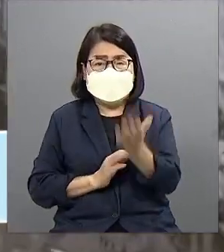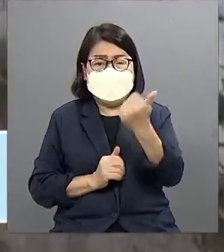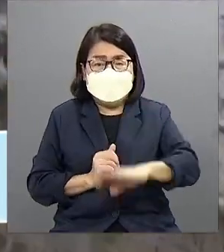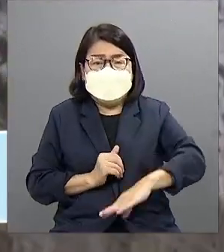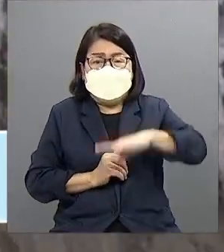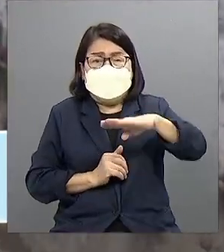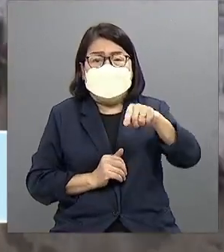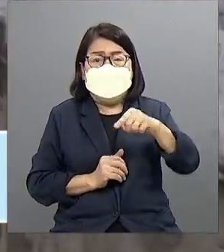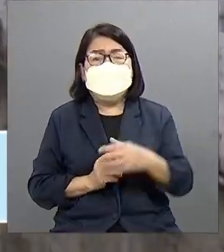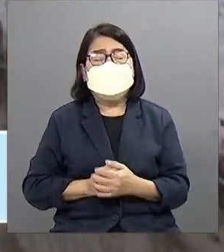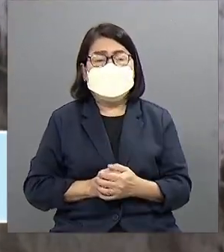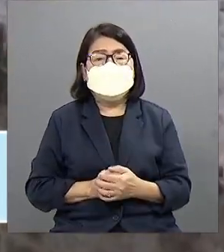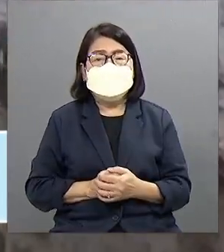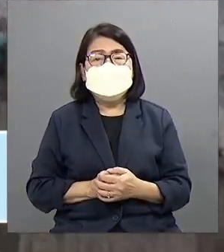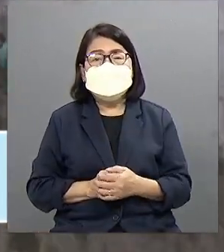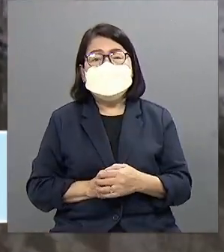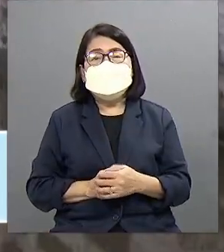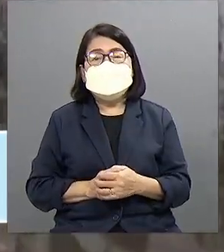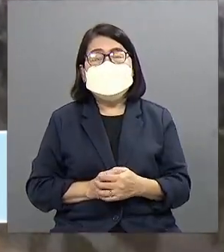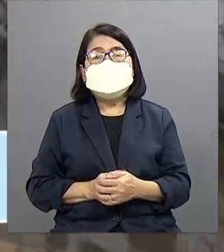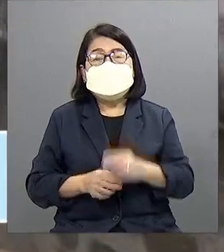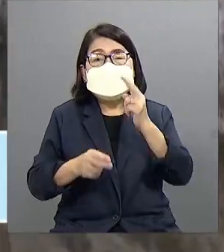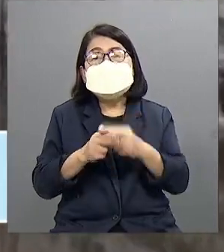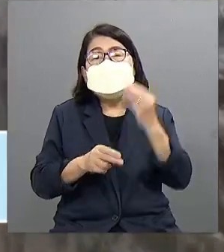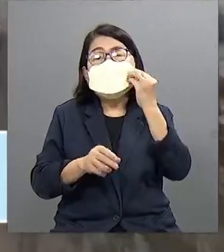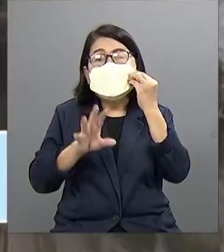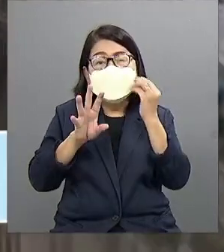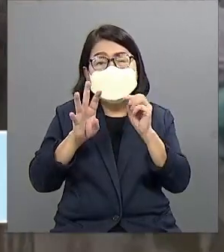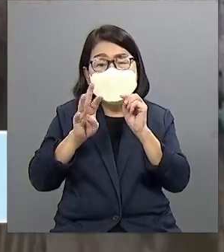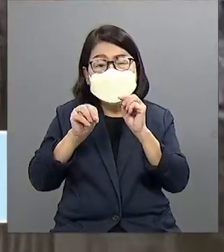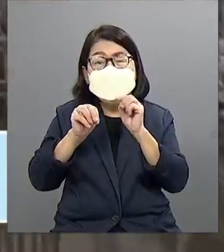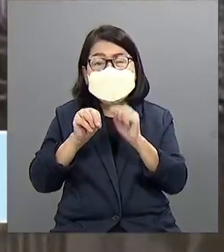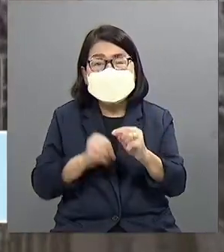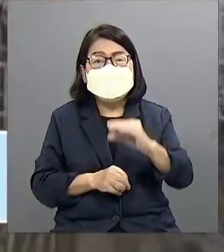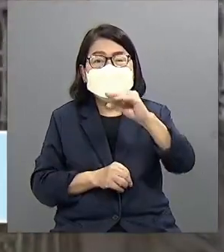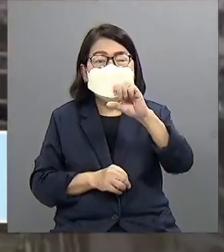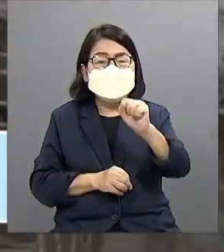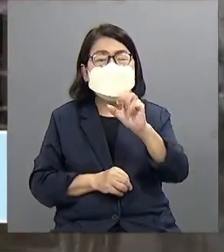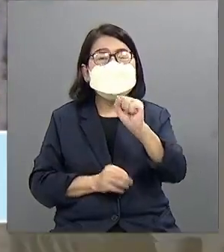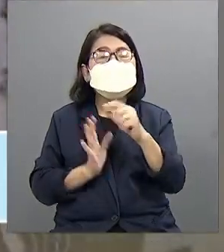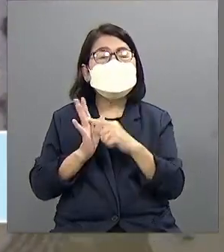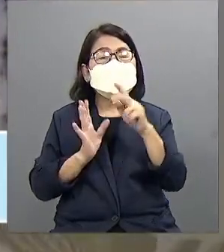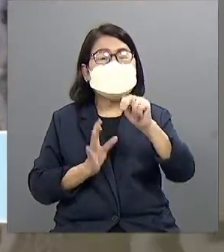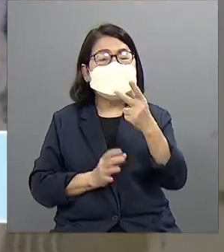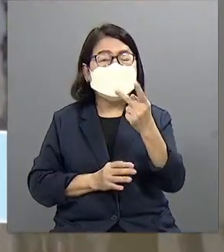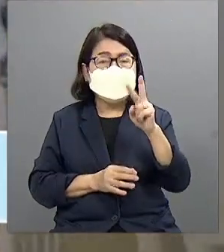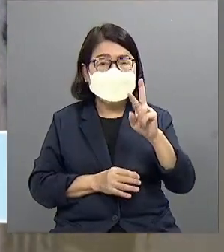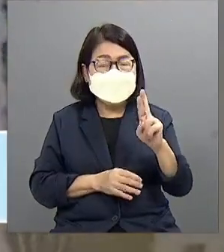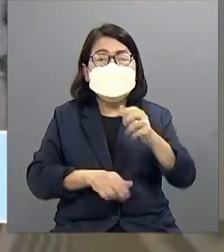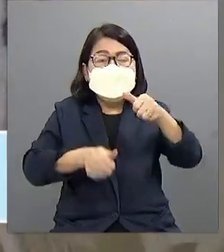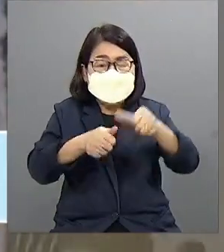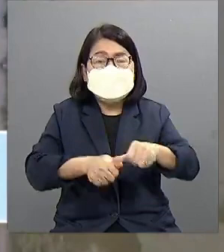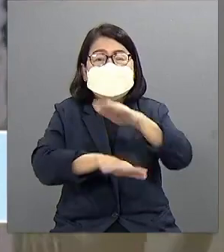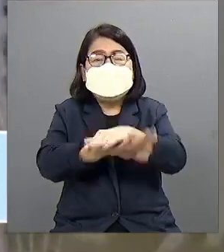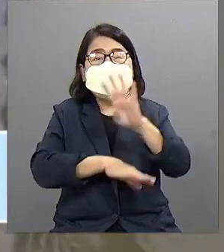ขตภายในหมู่บ้านโสสุนครเขตหลัก4นะคะโหไม่รู้ว่าอีกกี่ชั่วโมงเนาะน้ำมัน